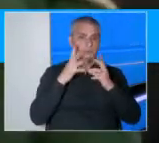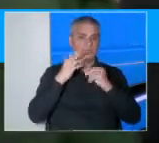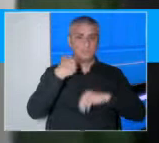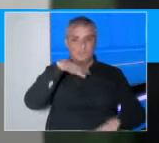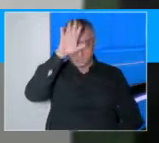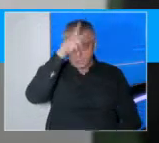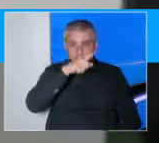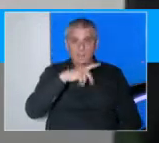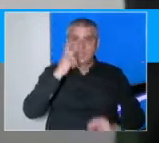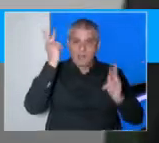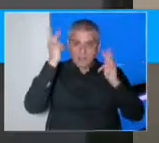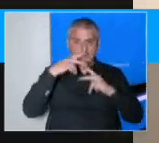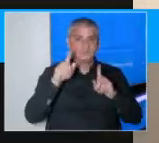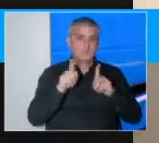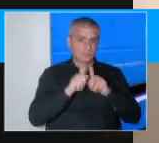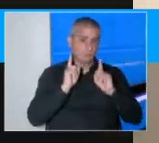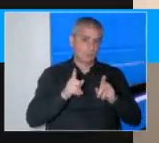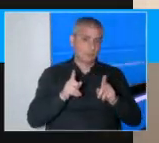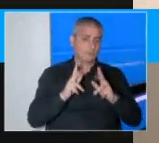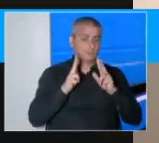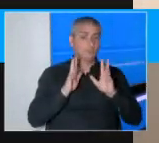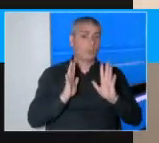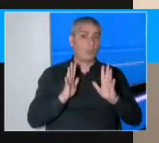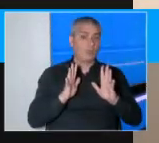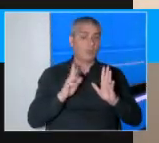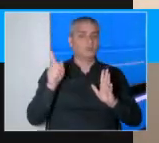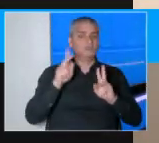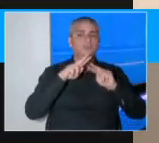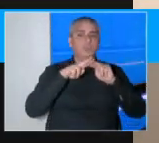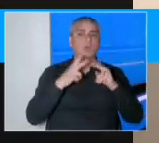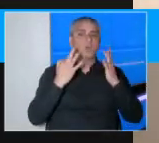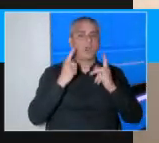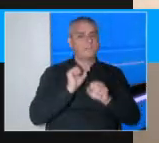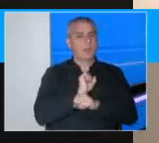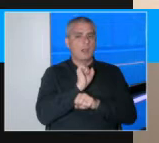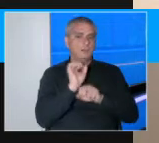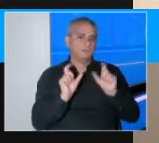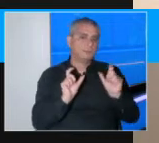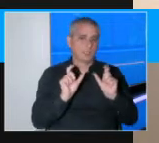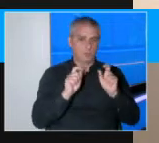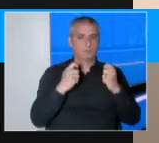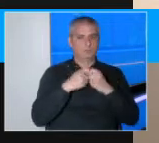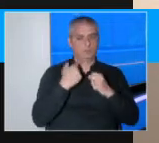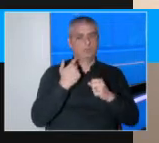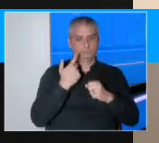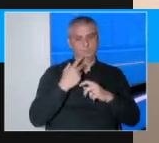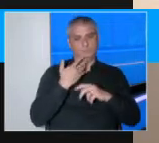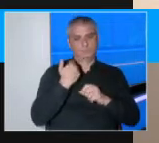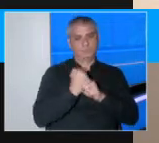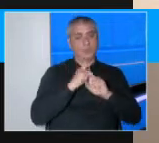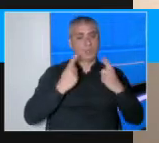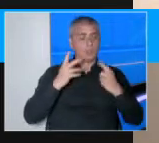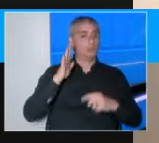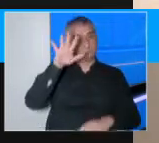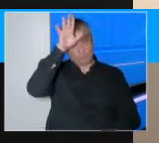איראן להסכם כפי הנראה, ברור. בצורה כזאת שיוותרו כאן כמה הסתייגויות לגבי פעילויות אחרות של איראן